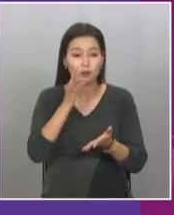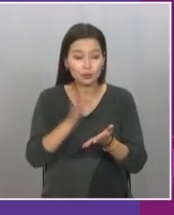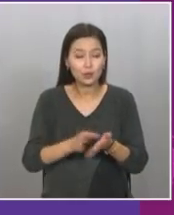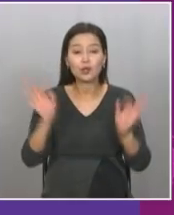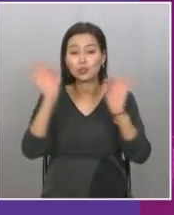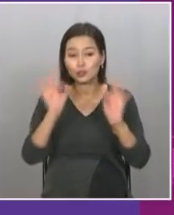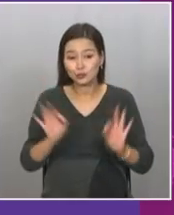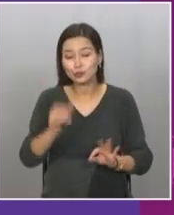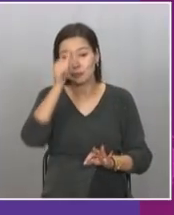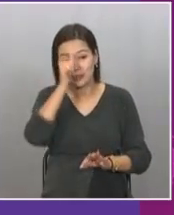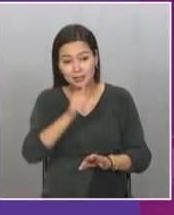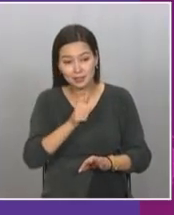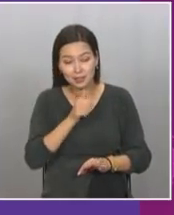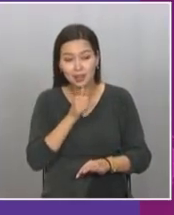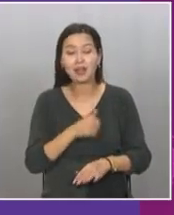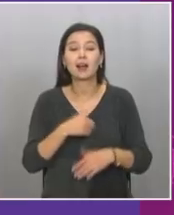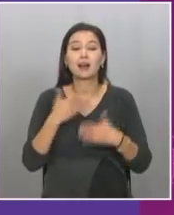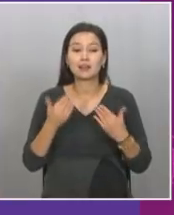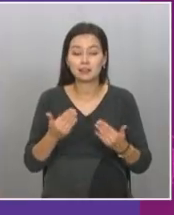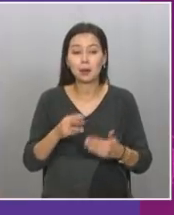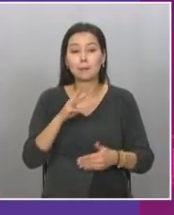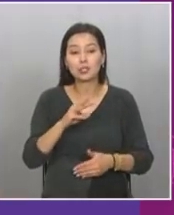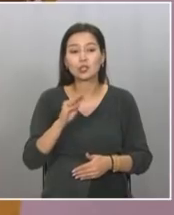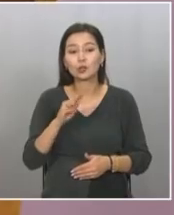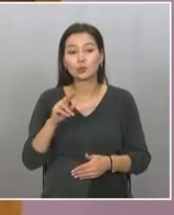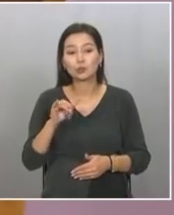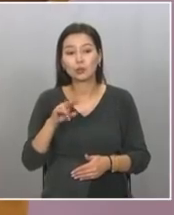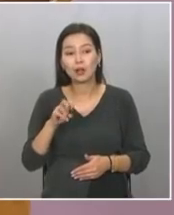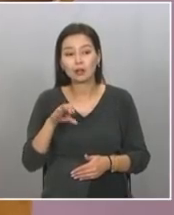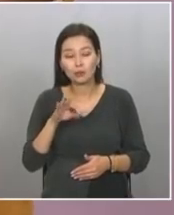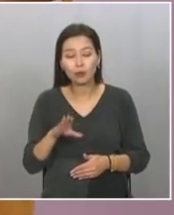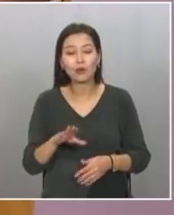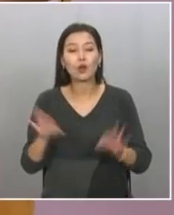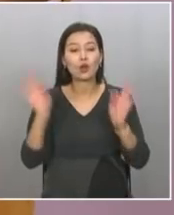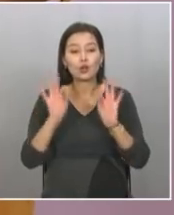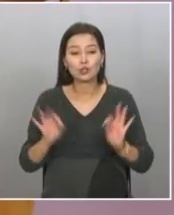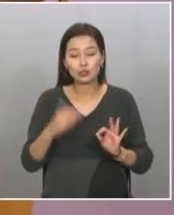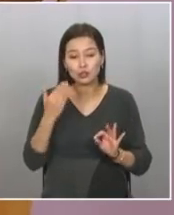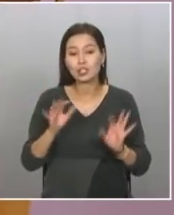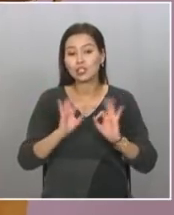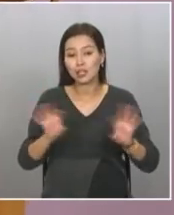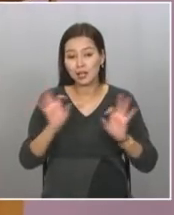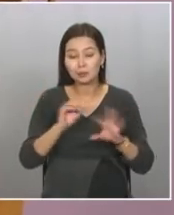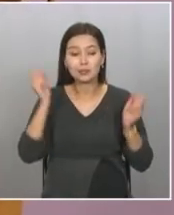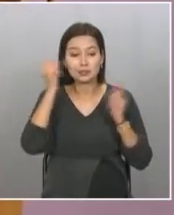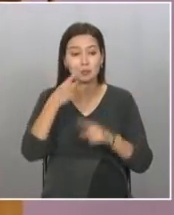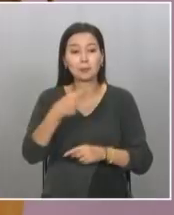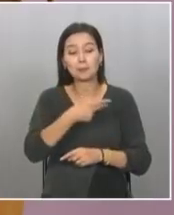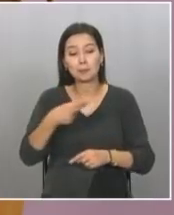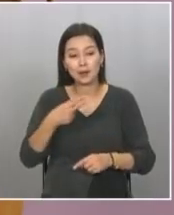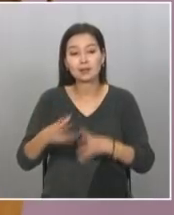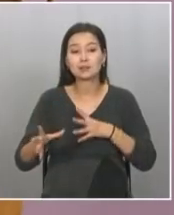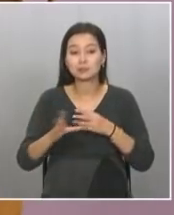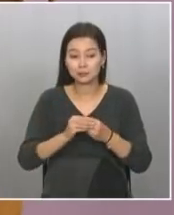екен. Олай болса, Міржақып Дулатовтың күз шығармасымен танысайық. Мәтінді менімен